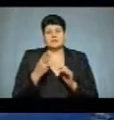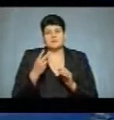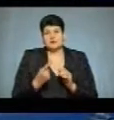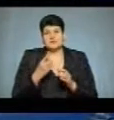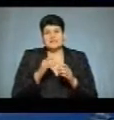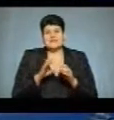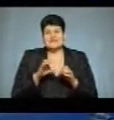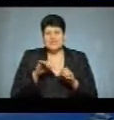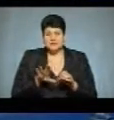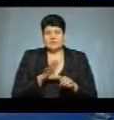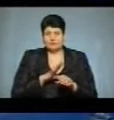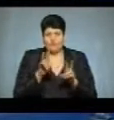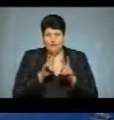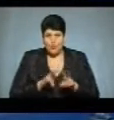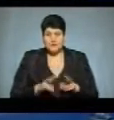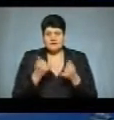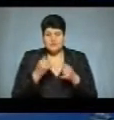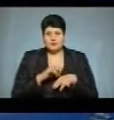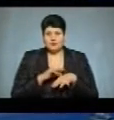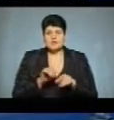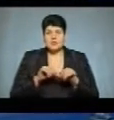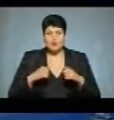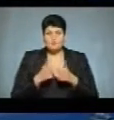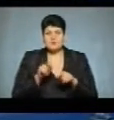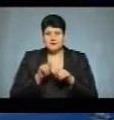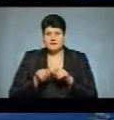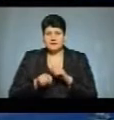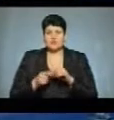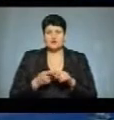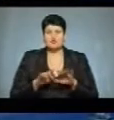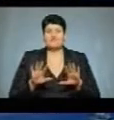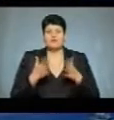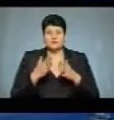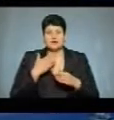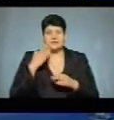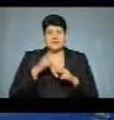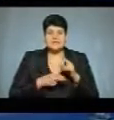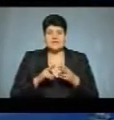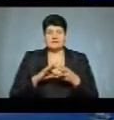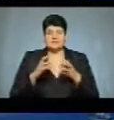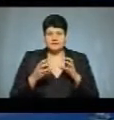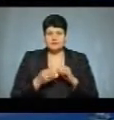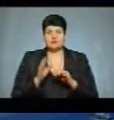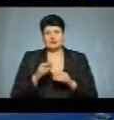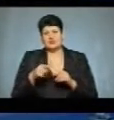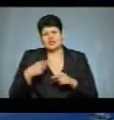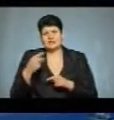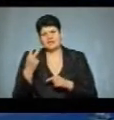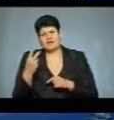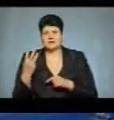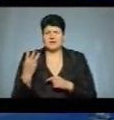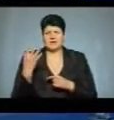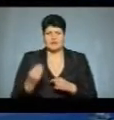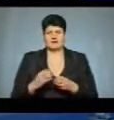створена комісія, яка проводить розслідування цього випадку. Остаточна версія буде відома після висновків комісії за 2-3 дні, каже Андрій